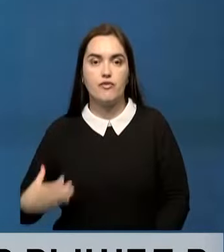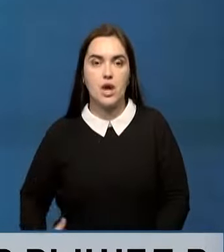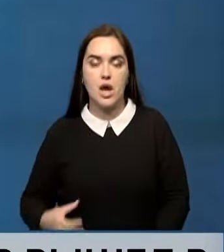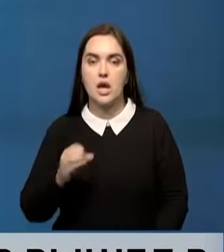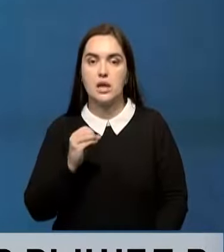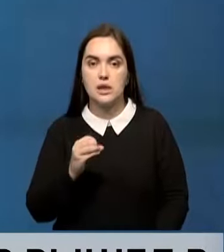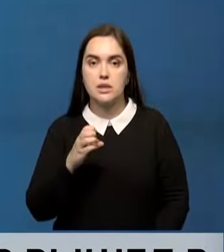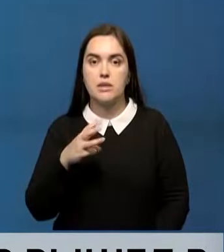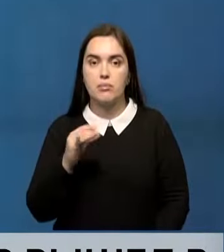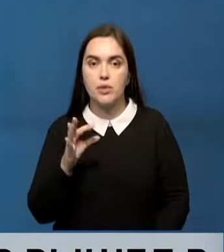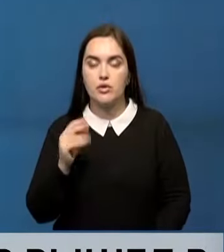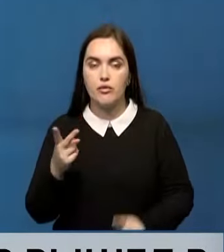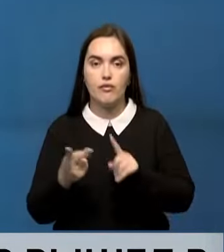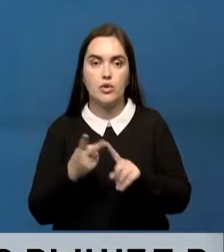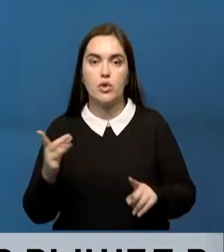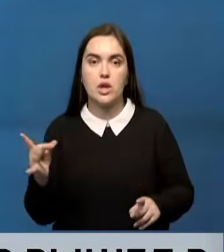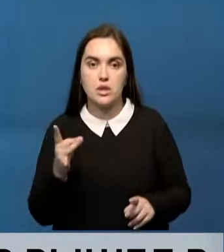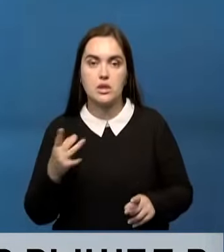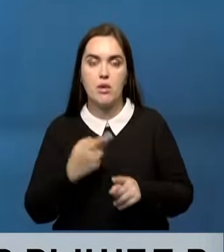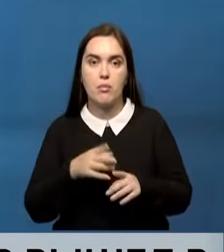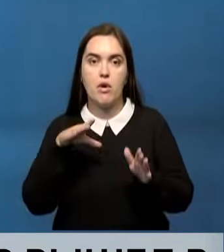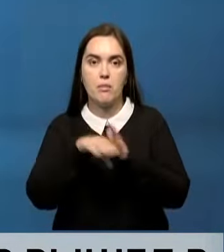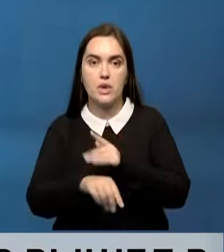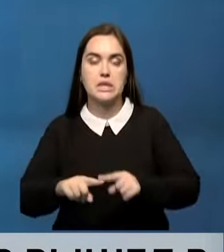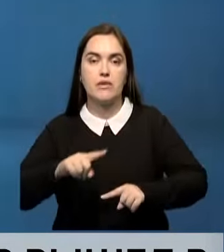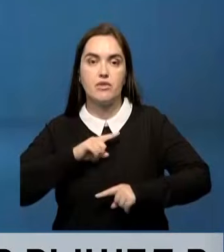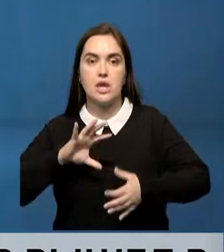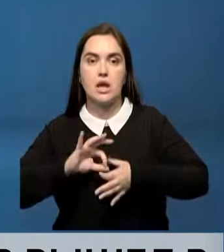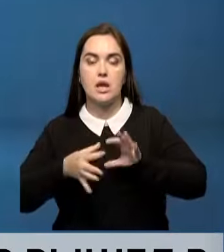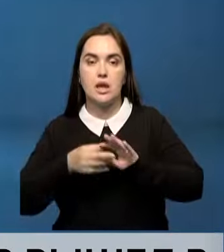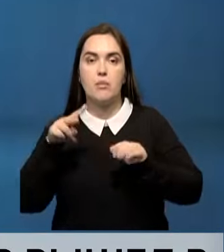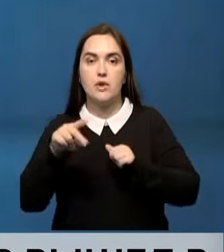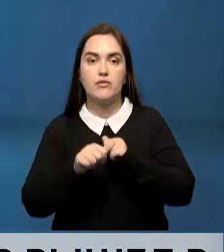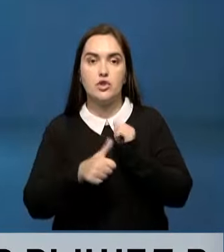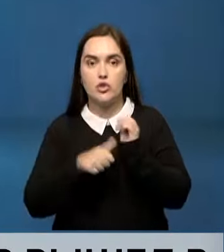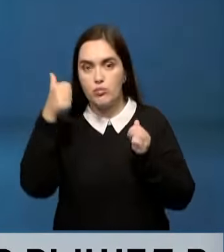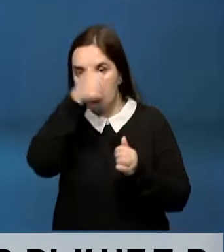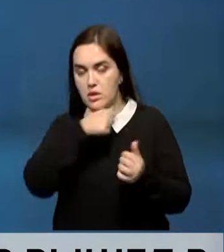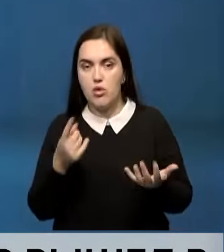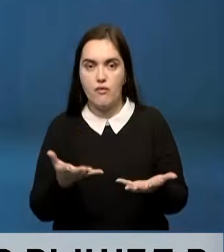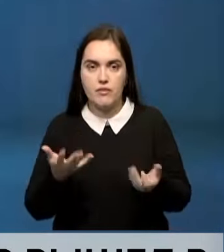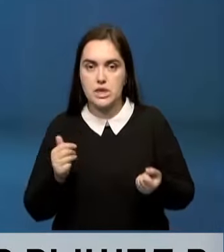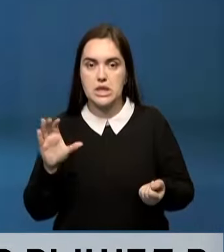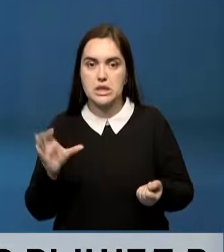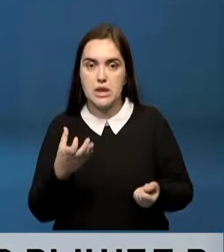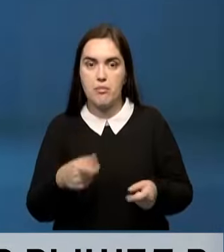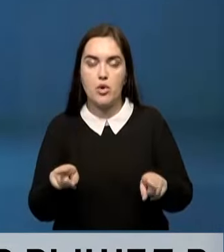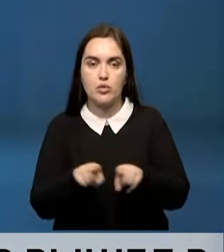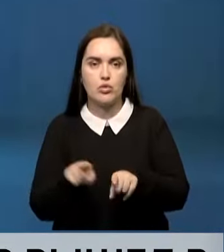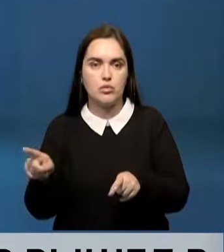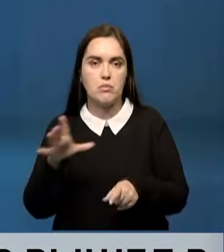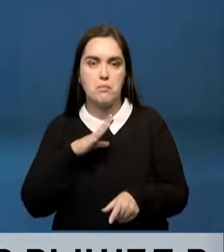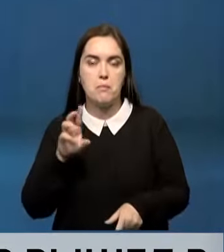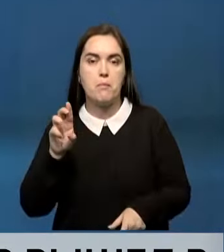из Франции. Напомню, Ильдос Сметов во второй раз в карьере пробился в финал Олимпиады. В 2016-м он завоевал